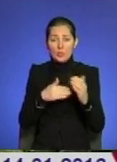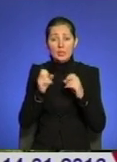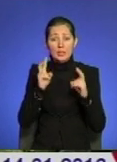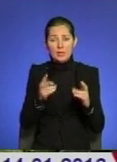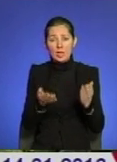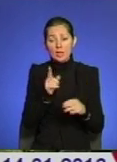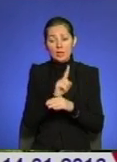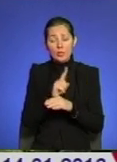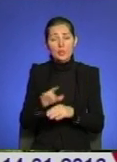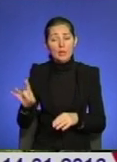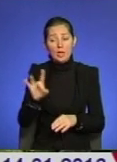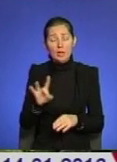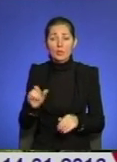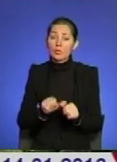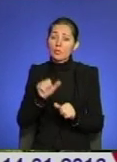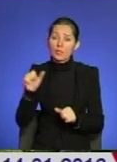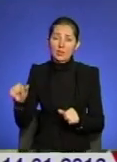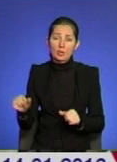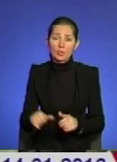але Тернопільський район – виняток.